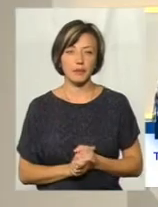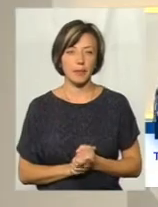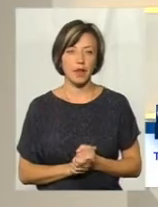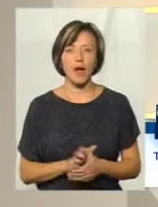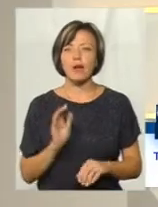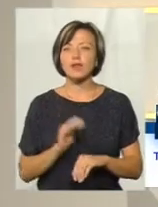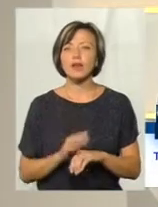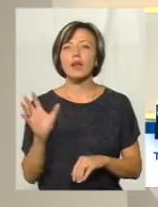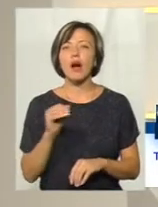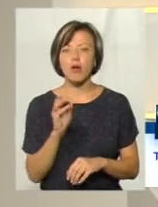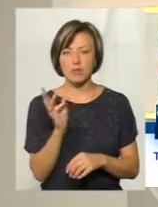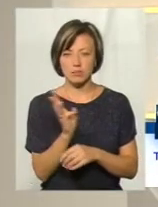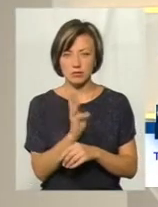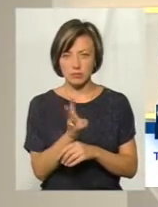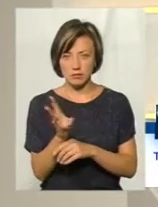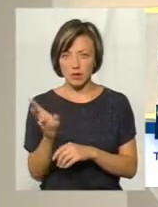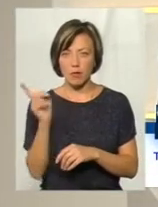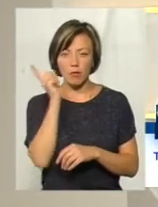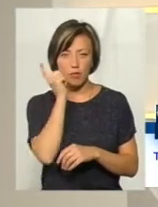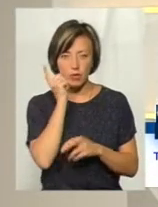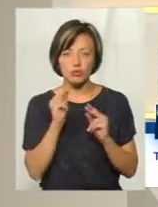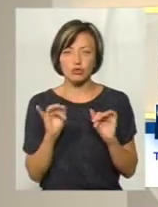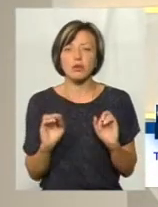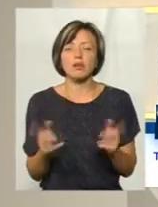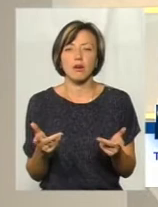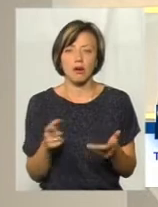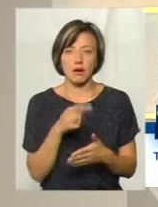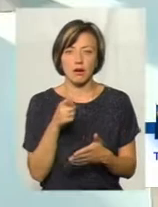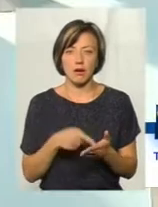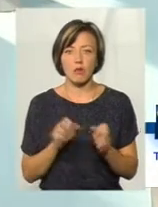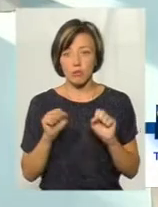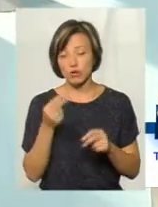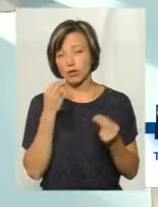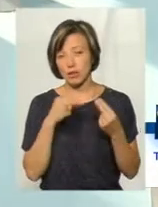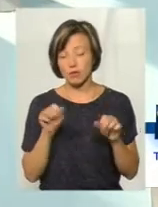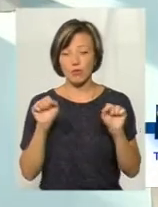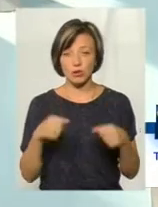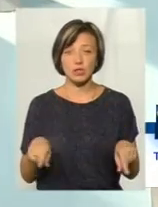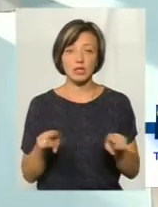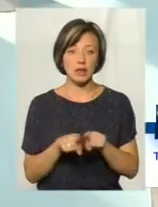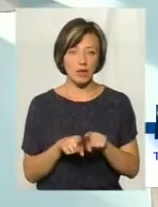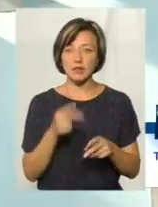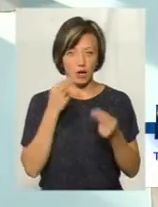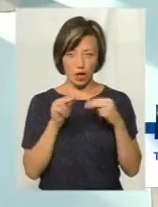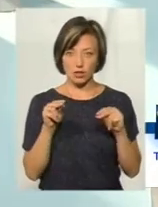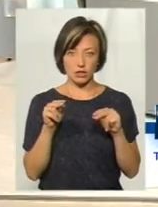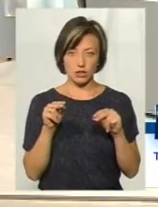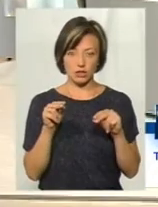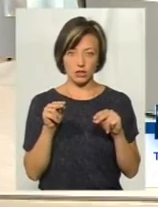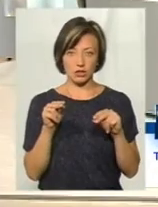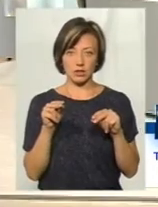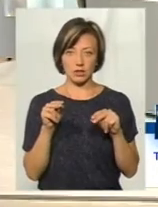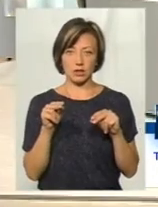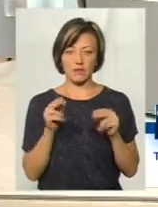фіксувати як? Це взяти мобільний телефон і зняти на відео, чи як це зробити краще? Можна ну, таким чином. Такі випадки. Ну це, мабуть, найкращий